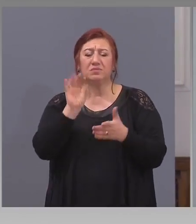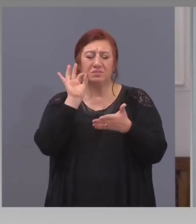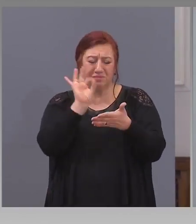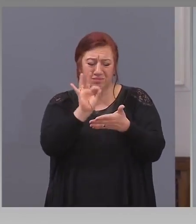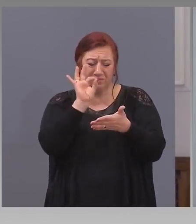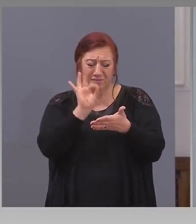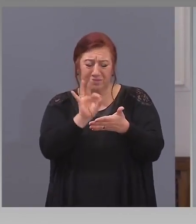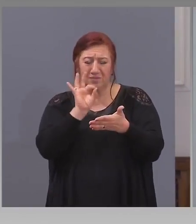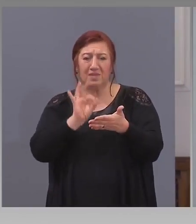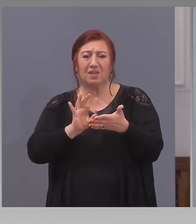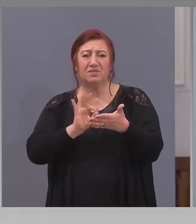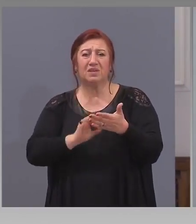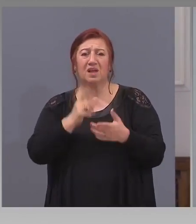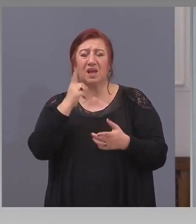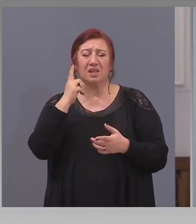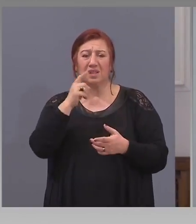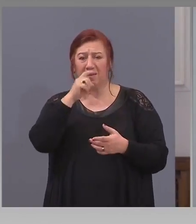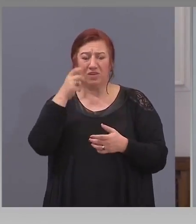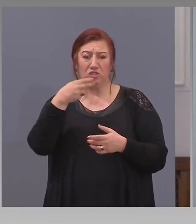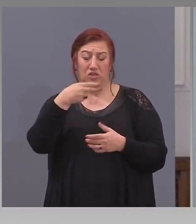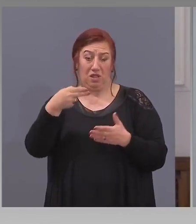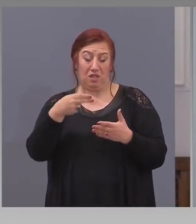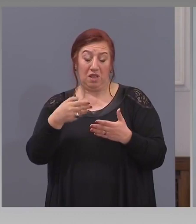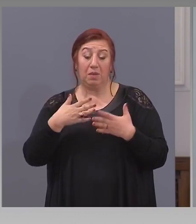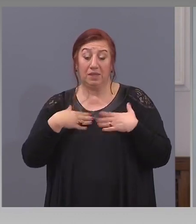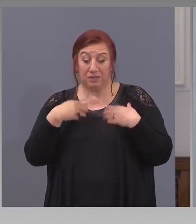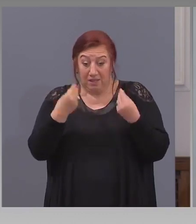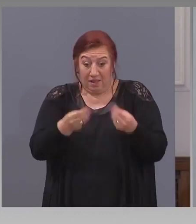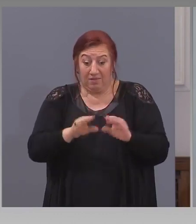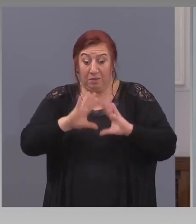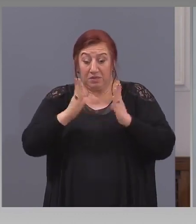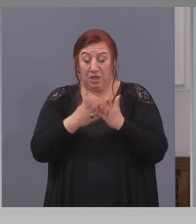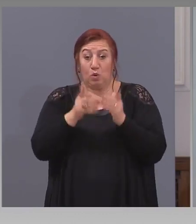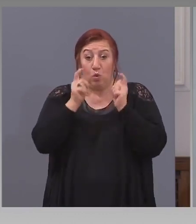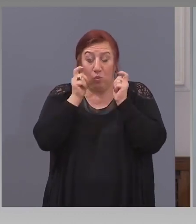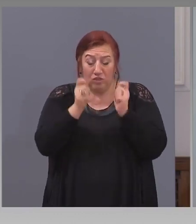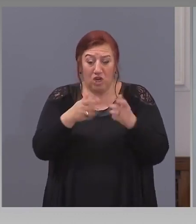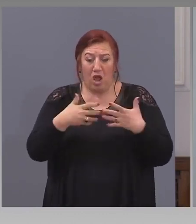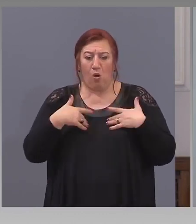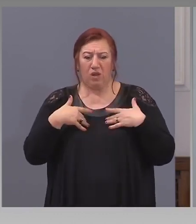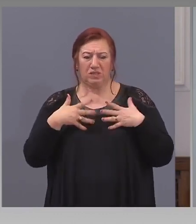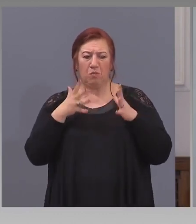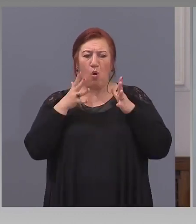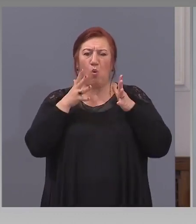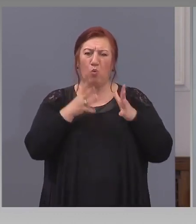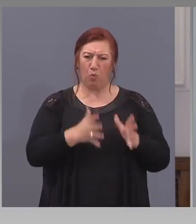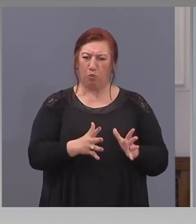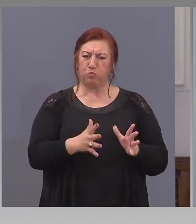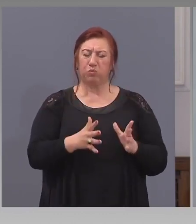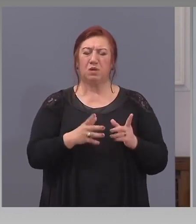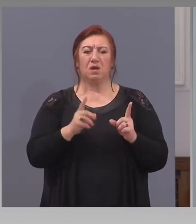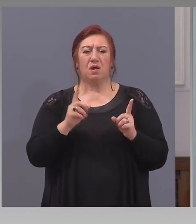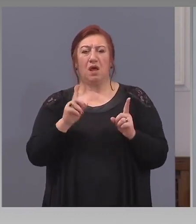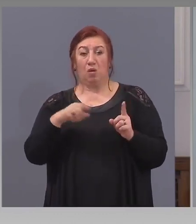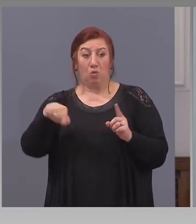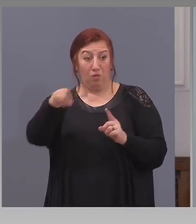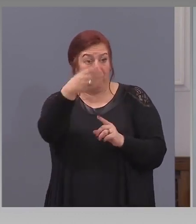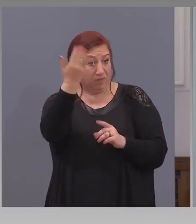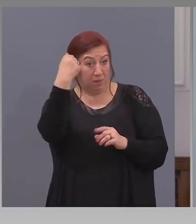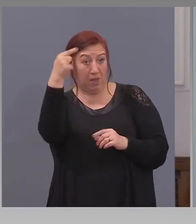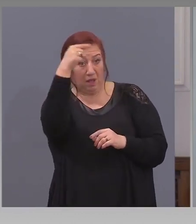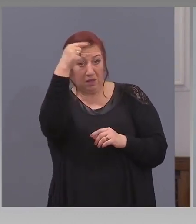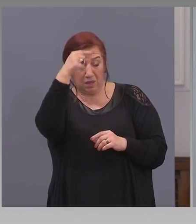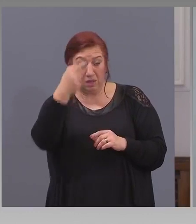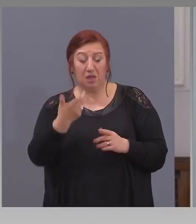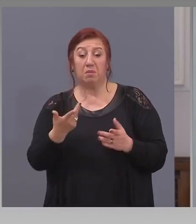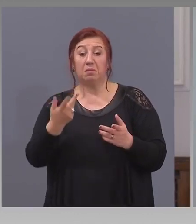щеш. С цялото си уважение. Ако съм се държал арогантно, ако вие сте заляли, че там някой от нас е правил